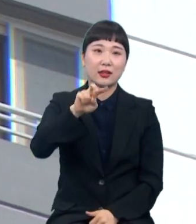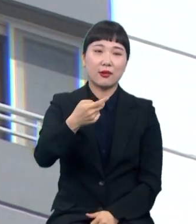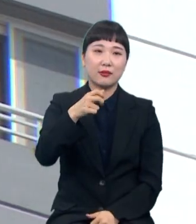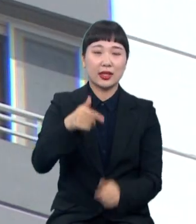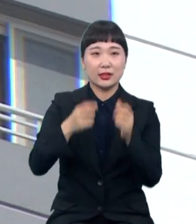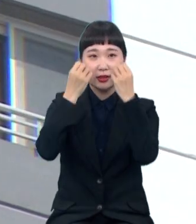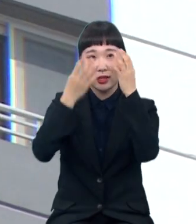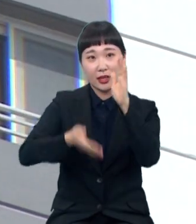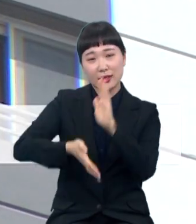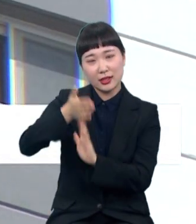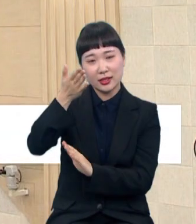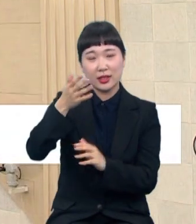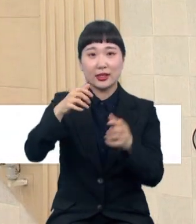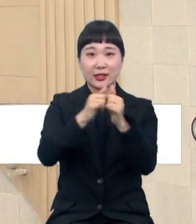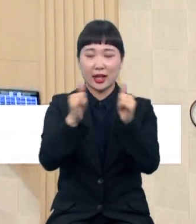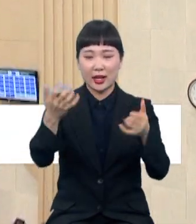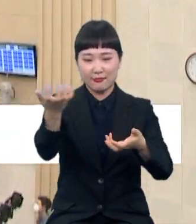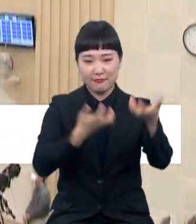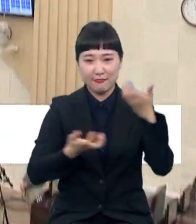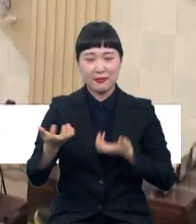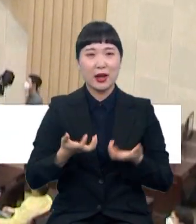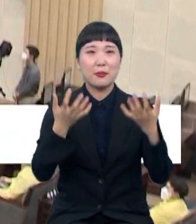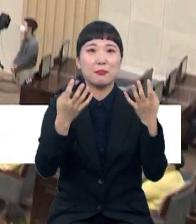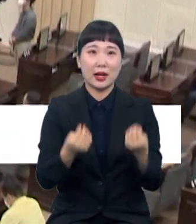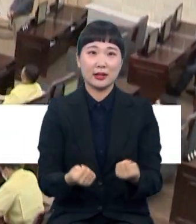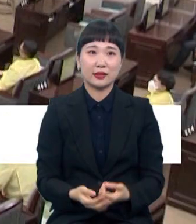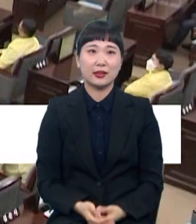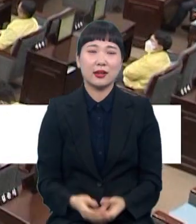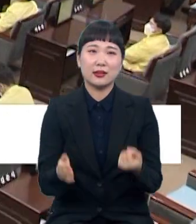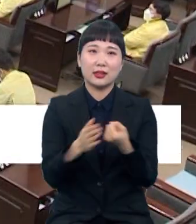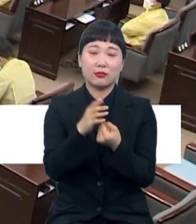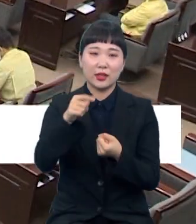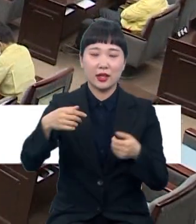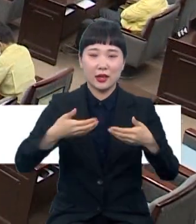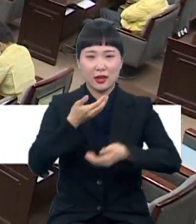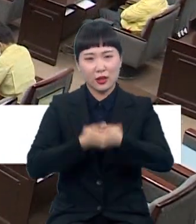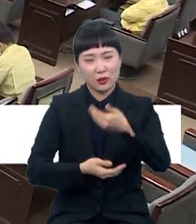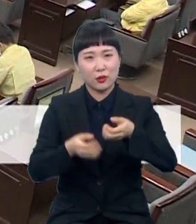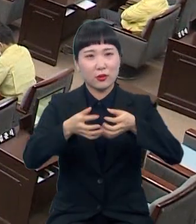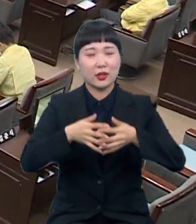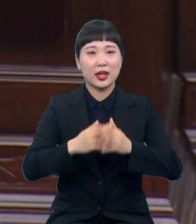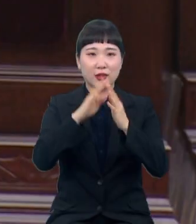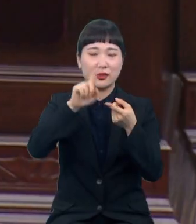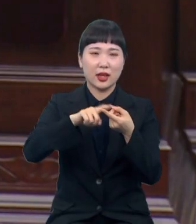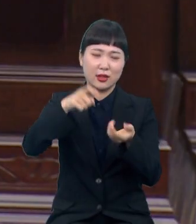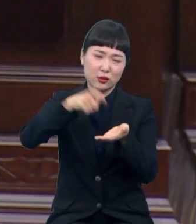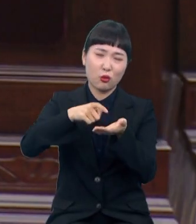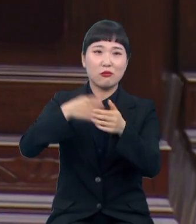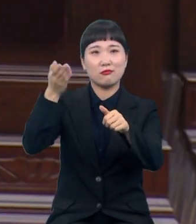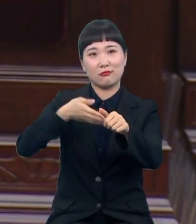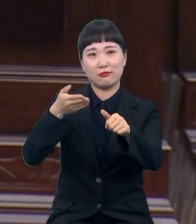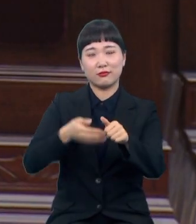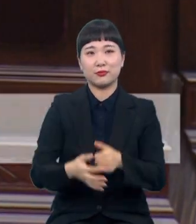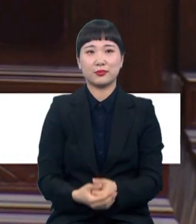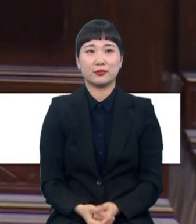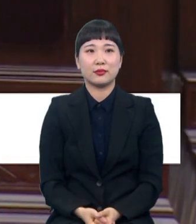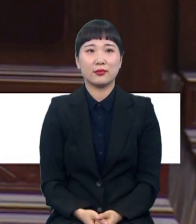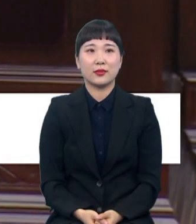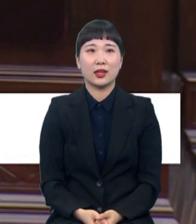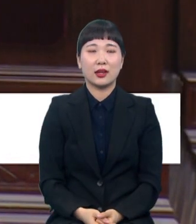시작된 상황. 인천시위에서 조속 추진을 촉구하는 목소리가 나왔습니다. 동서 간의 축을